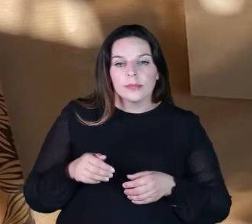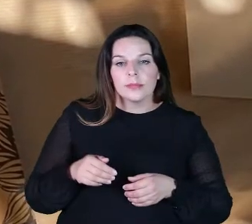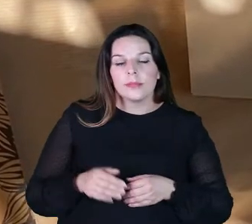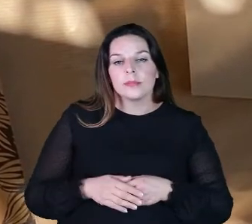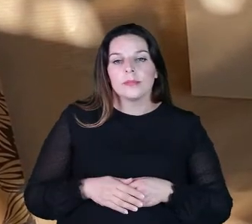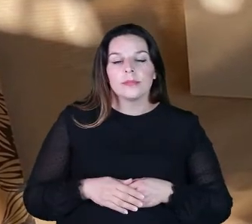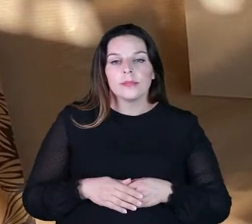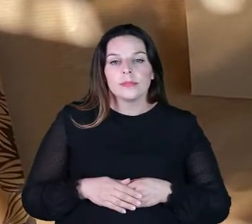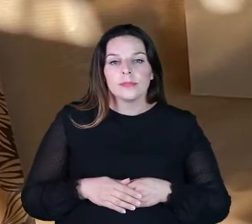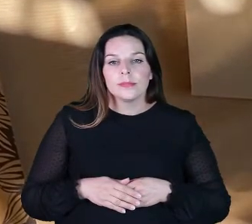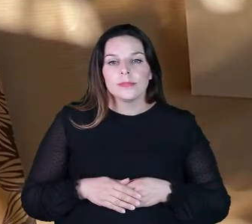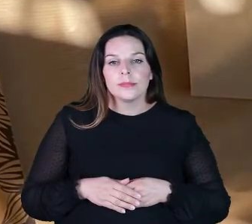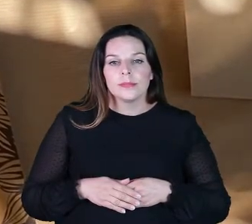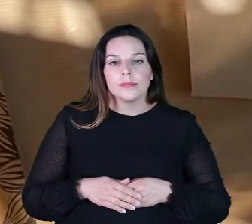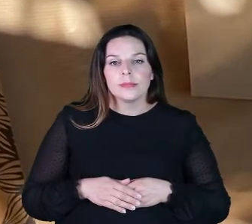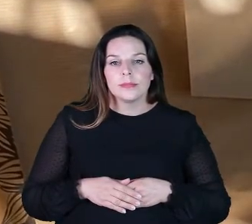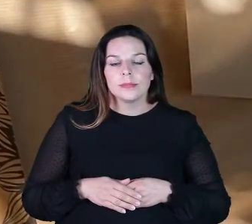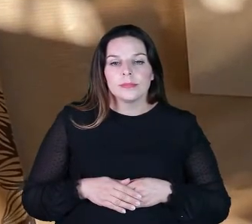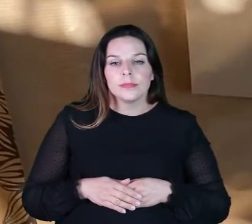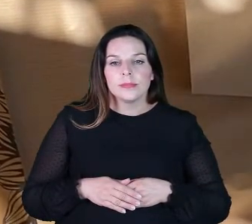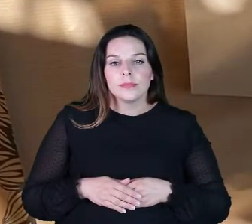małą głowę.